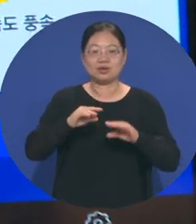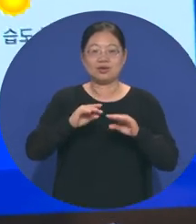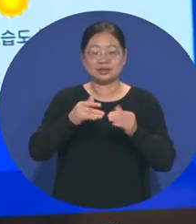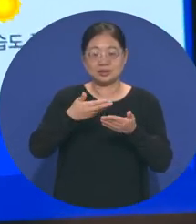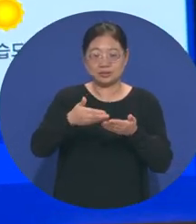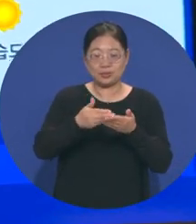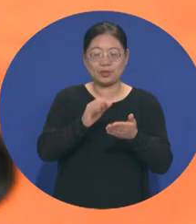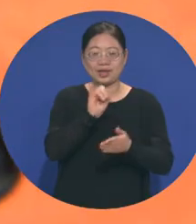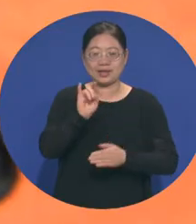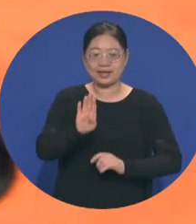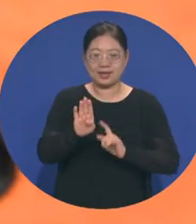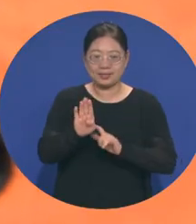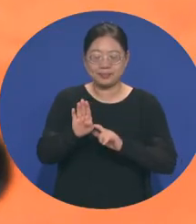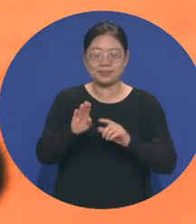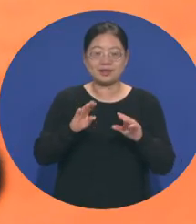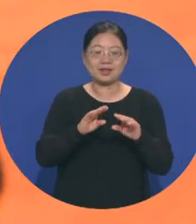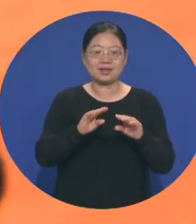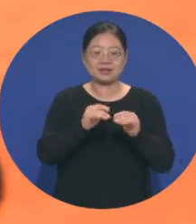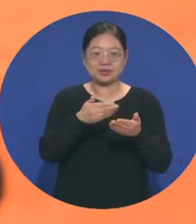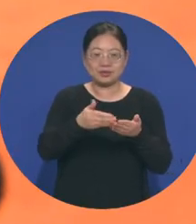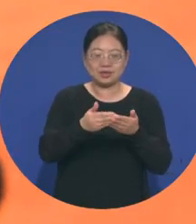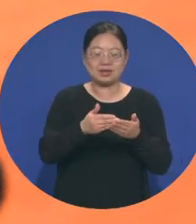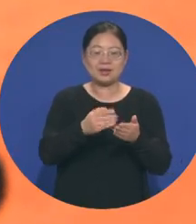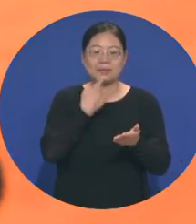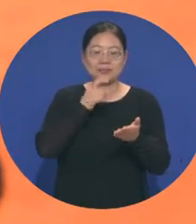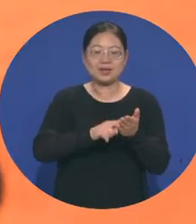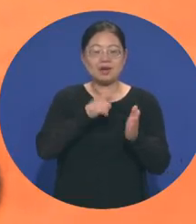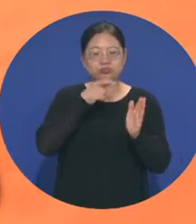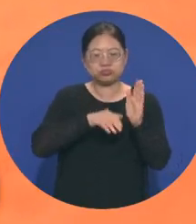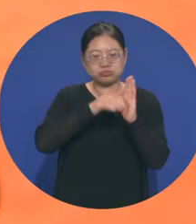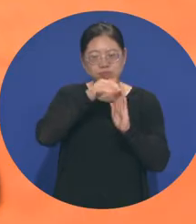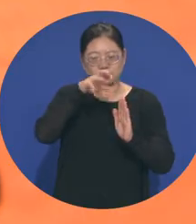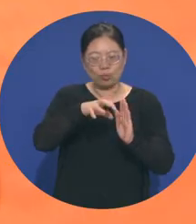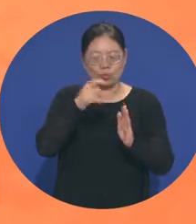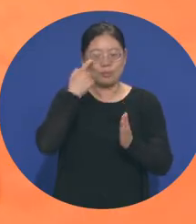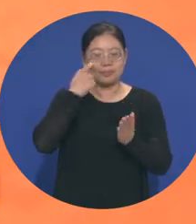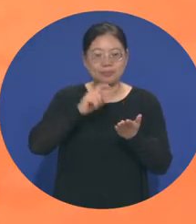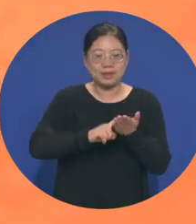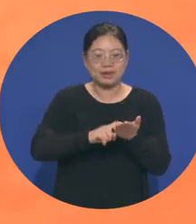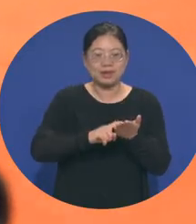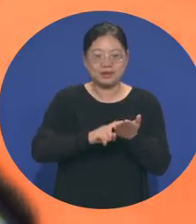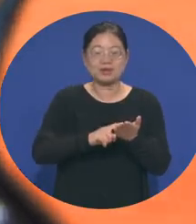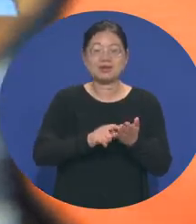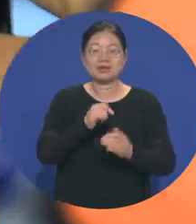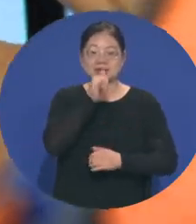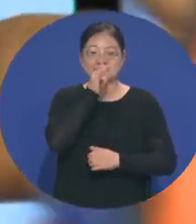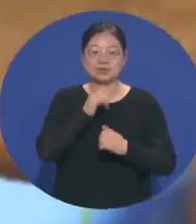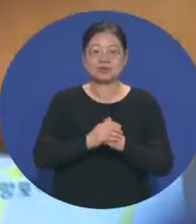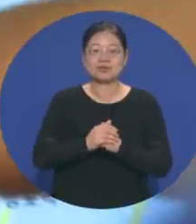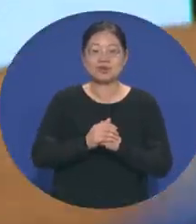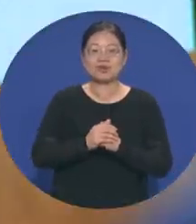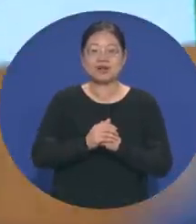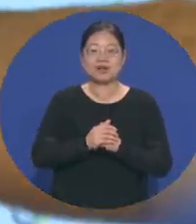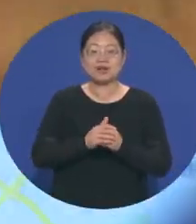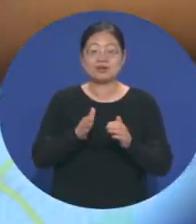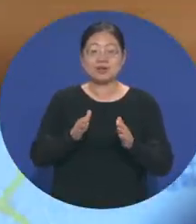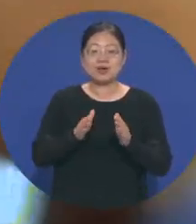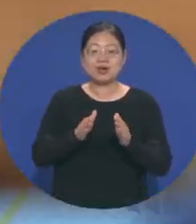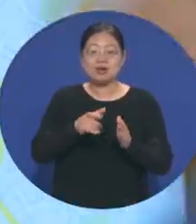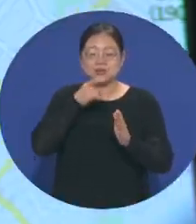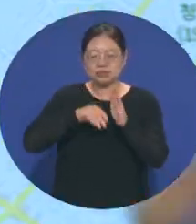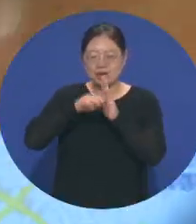앱입니다이 앱을 활용하면 지도에서 쉽게 침수로 정보를 찾을 수 있고 경로 변경을 통해 도로 침수 지역을